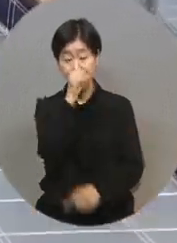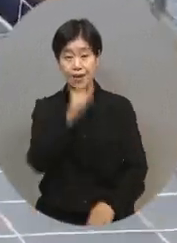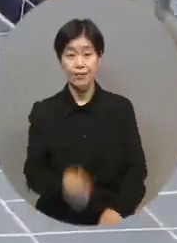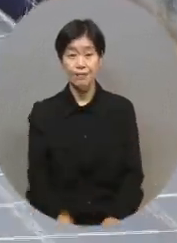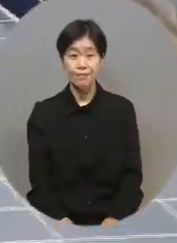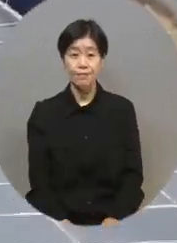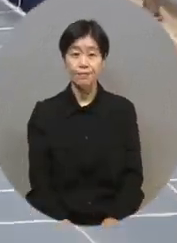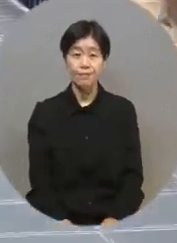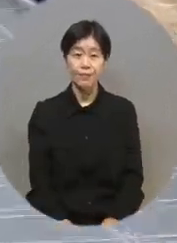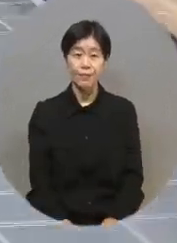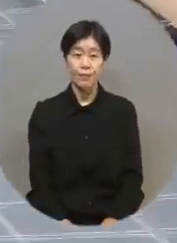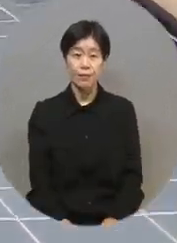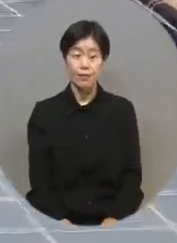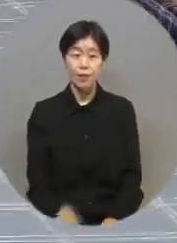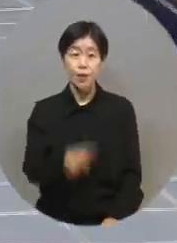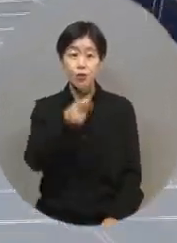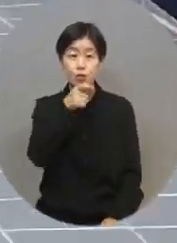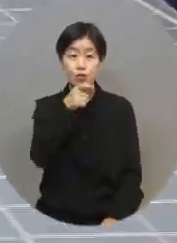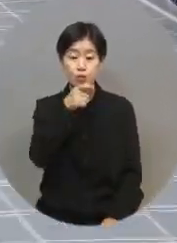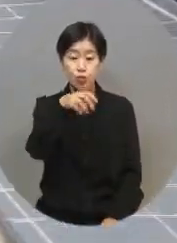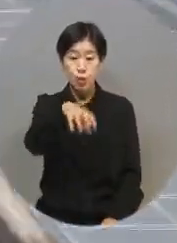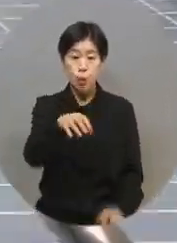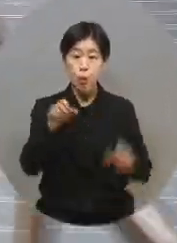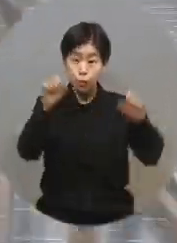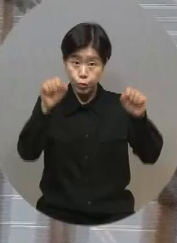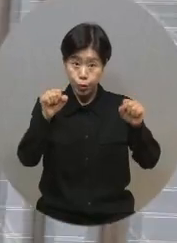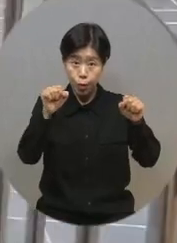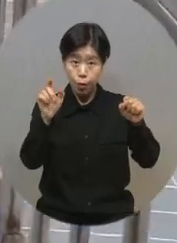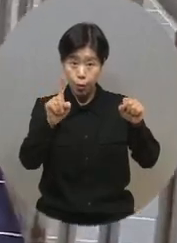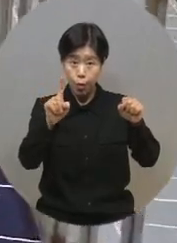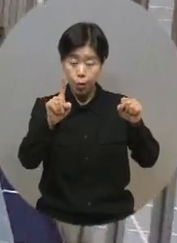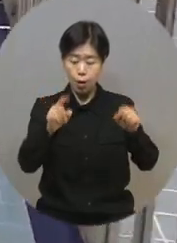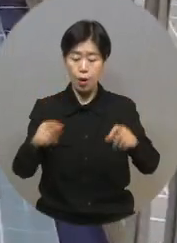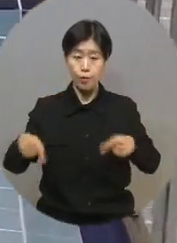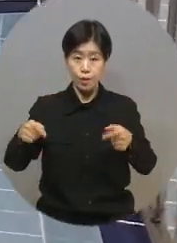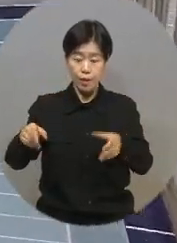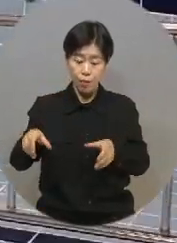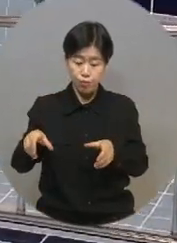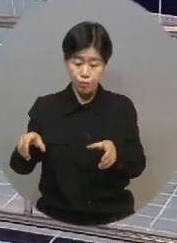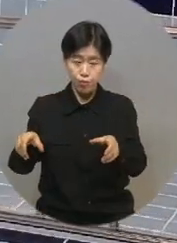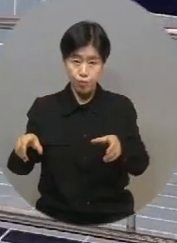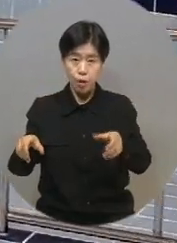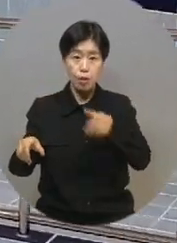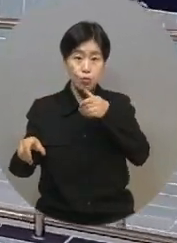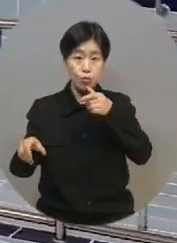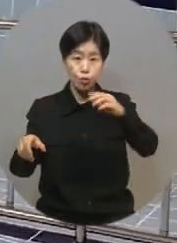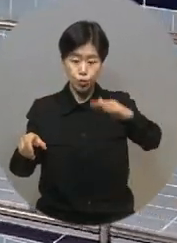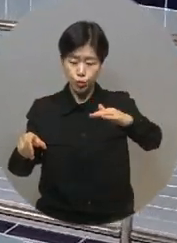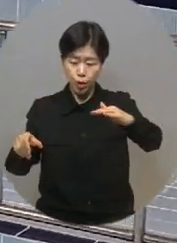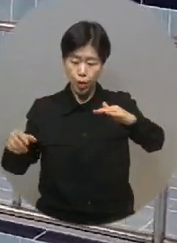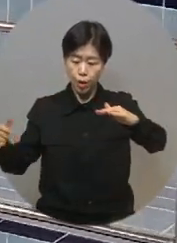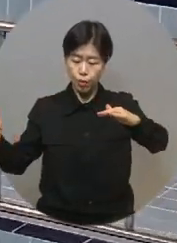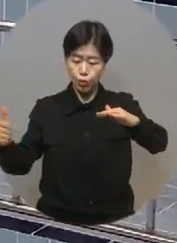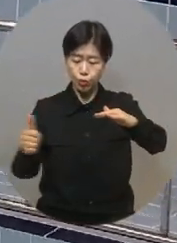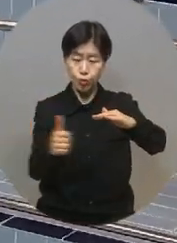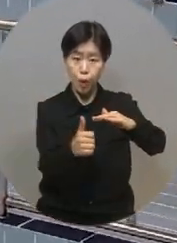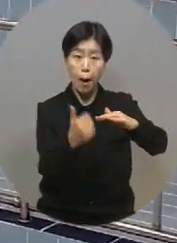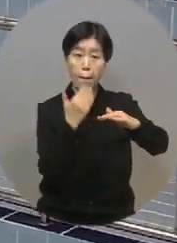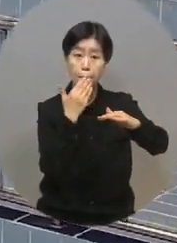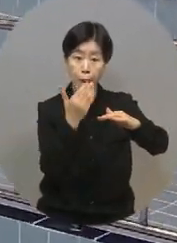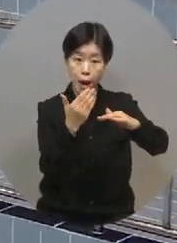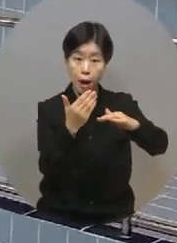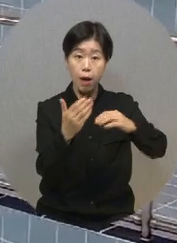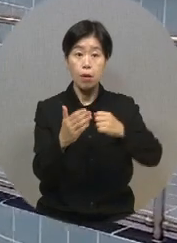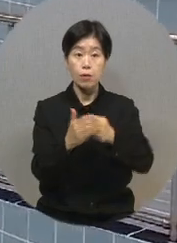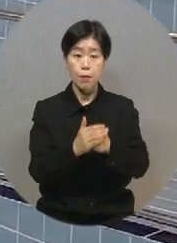옆 수중 운동실은 휠체어가 바닥까지 들어갈 수 있도록 설계되어 있어 장애가 심한 경우에도